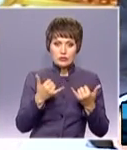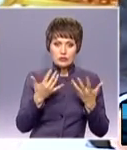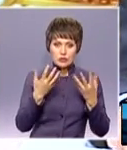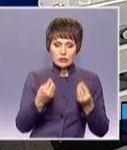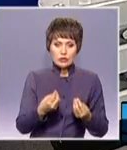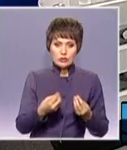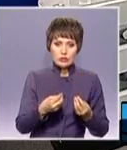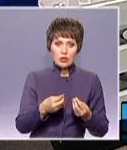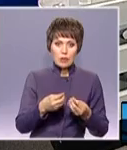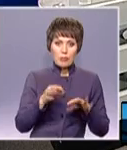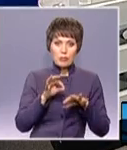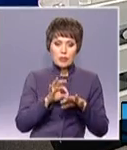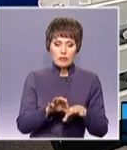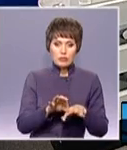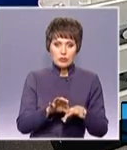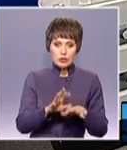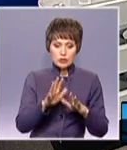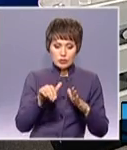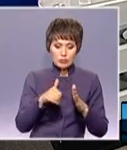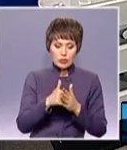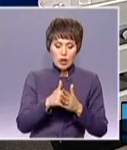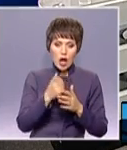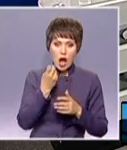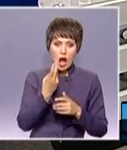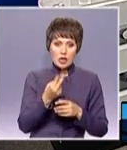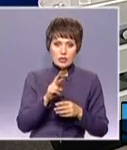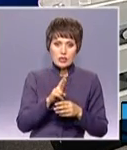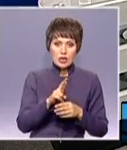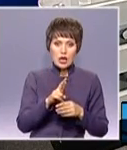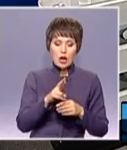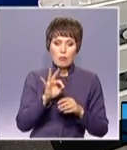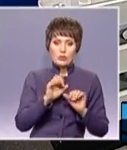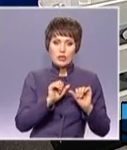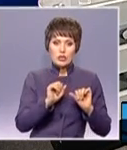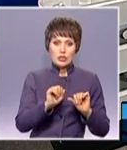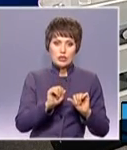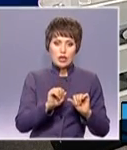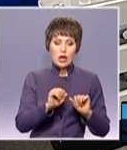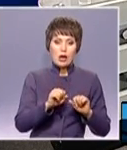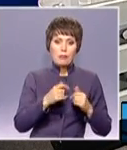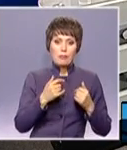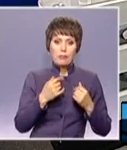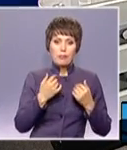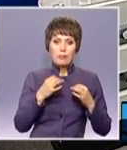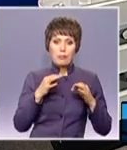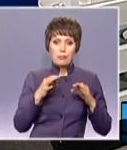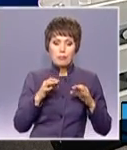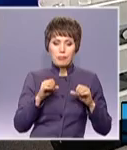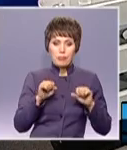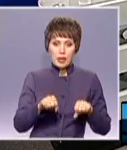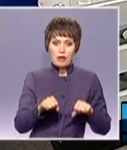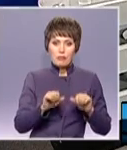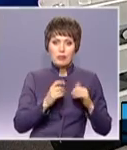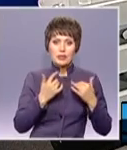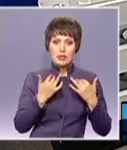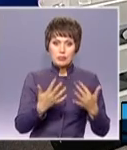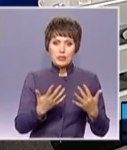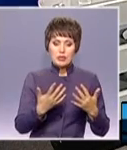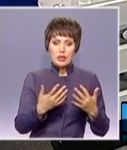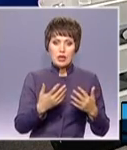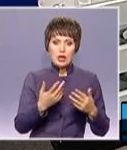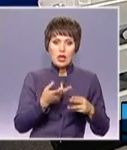день проводятся так называемые акции по защите прав потребителей. Вот они проходят под